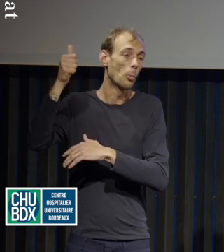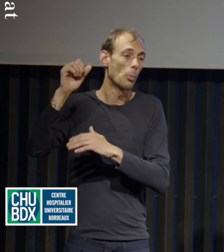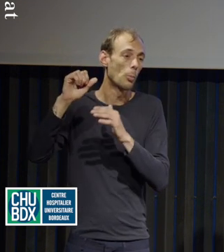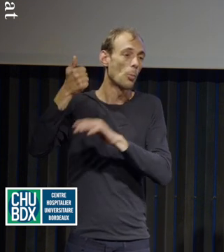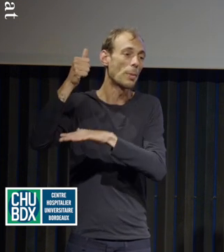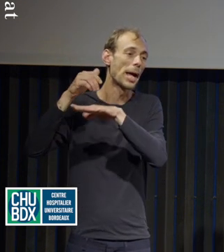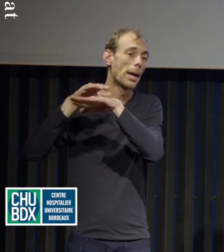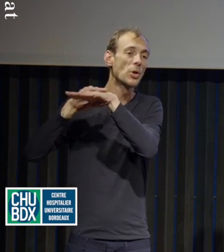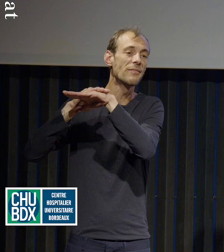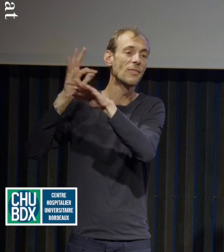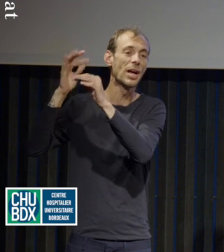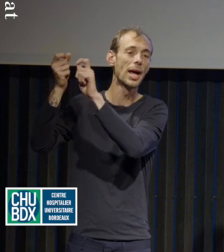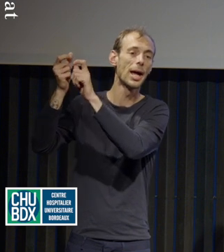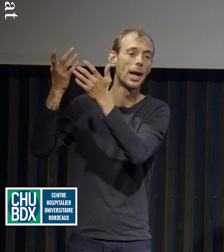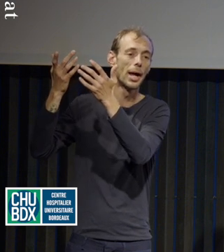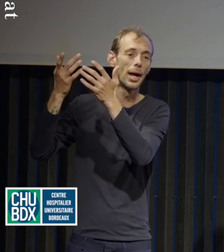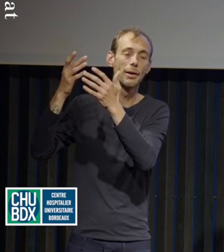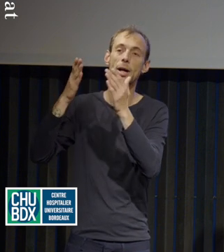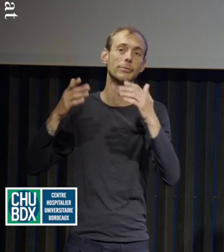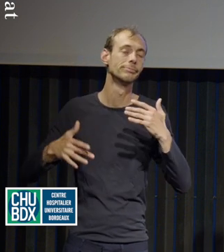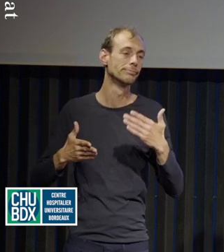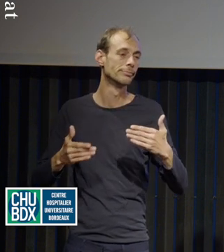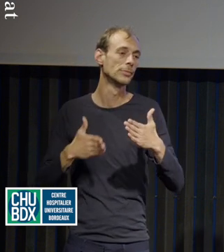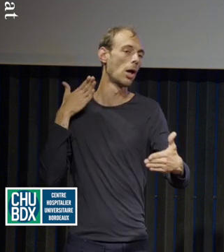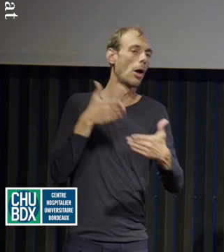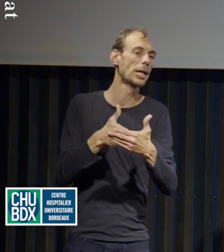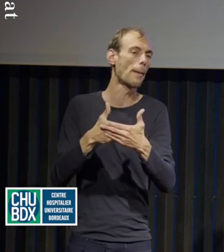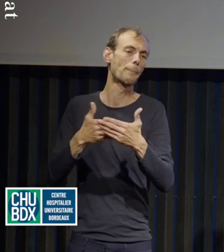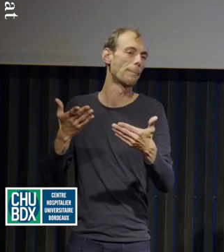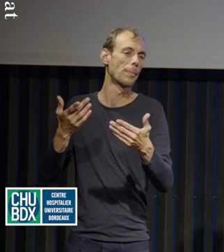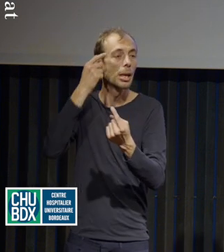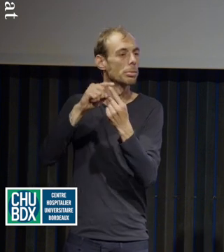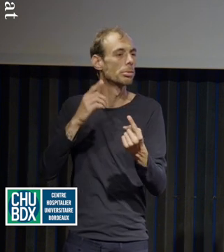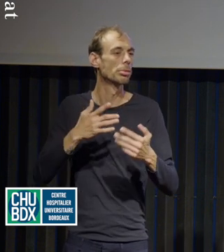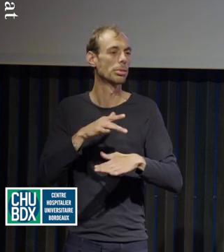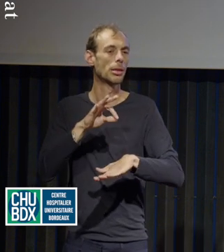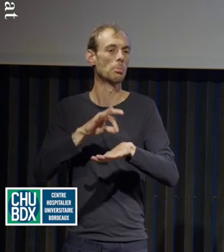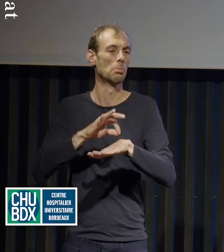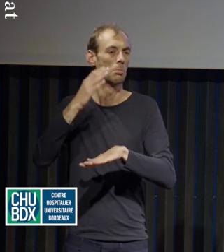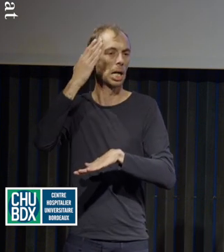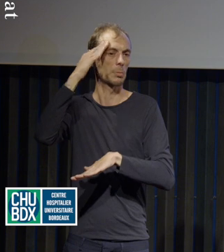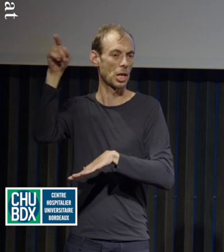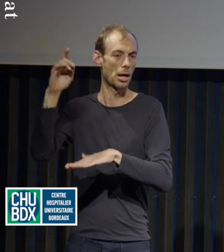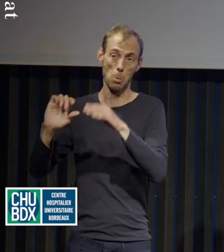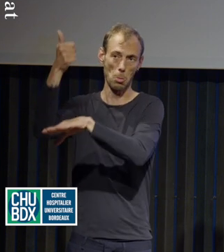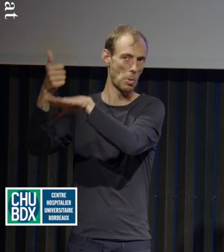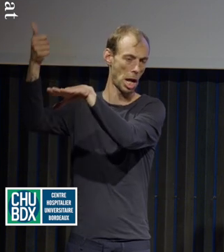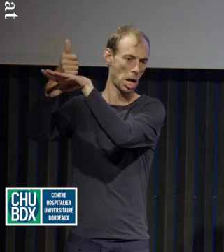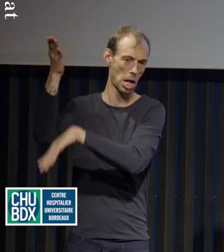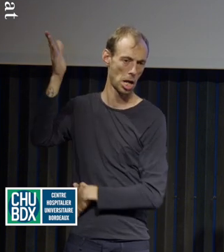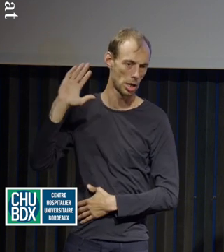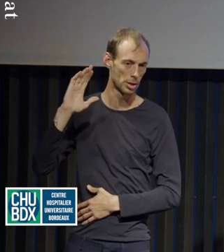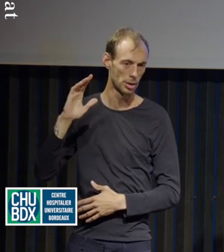être en première ligne dans le handicap, finalement, des différentes maladies mentales, avec une participation globale autour